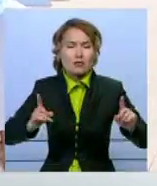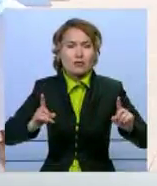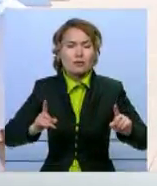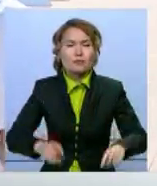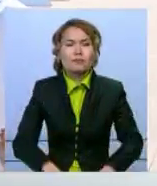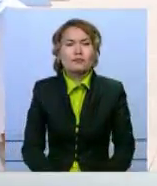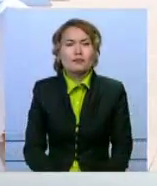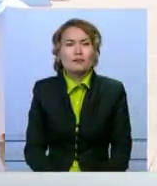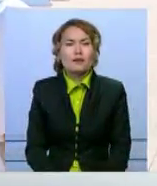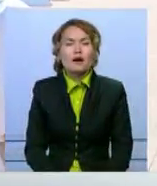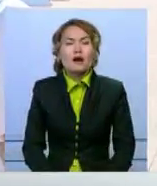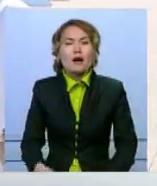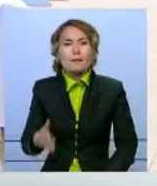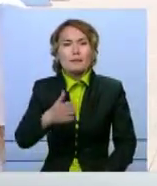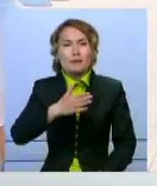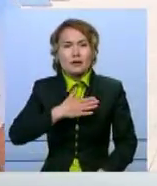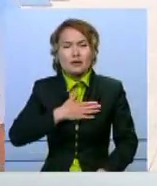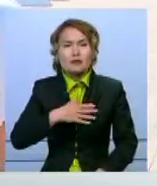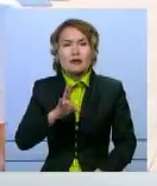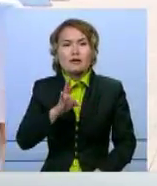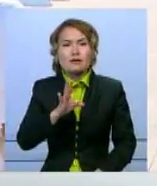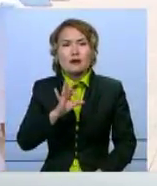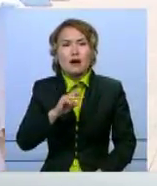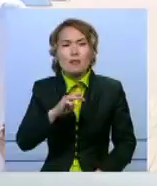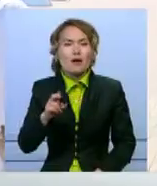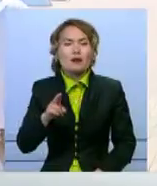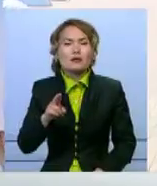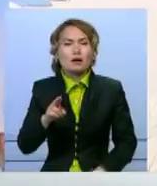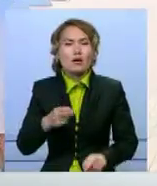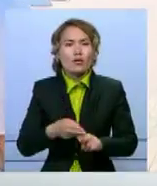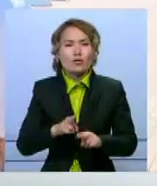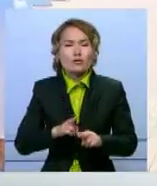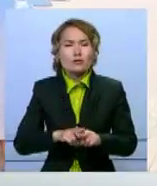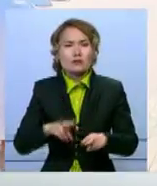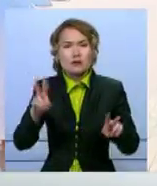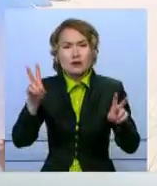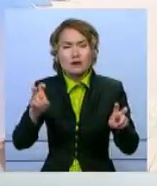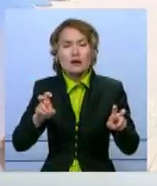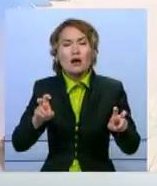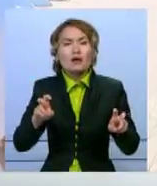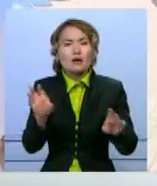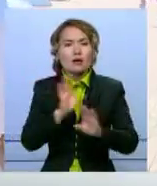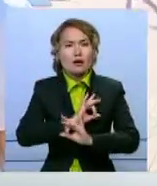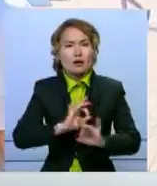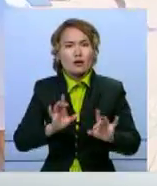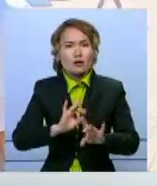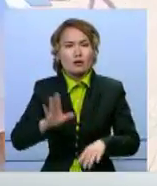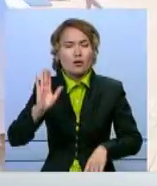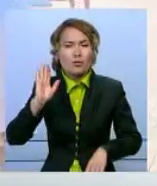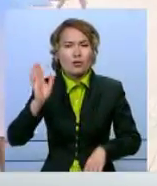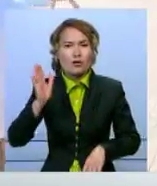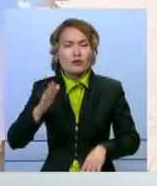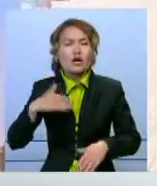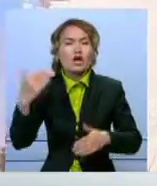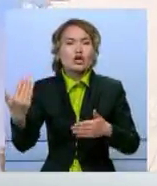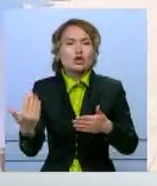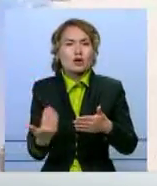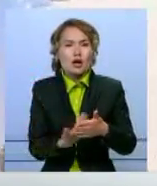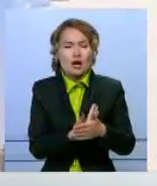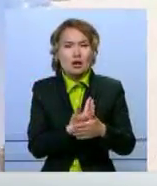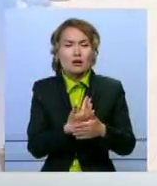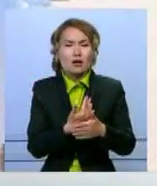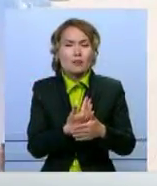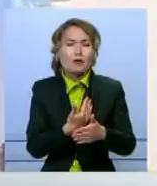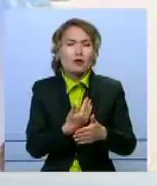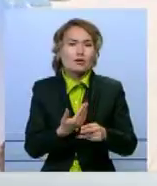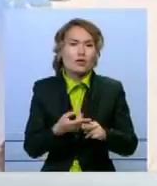шараның ерекшелігі ретінде біз «Номад Энерджи» атты тақырыбымызды айта кетеміз. Яғни бұл жерде біз жаңа көшпенді